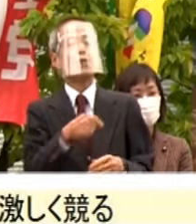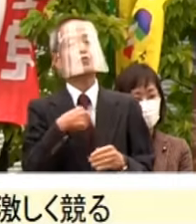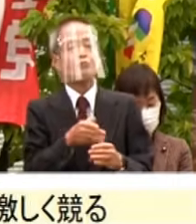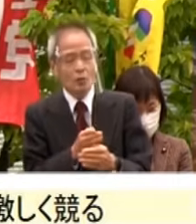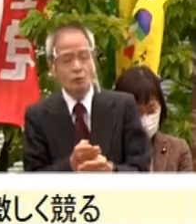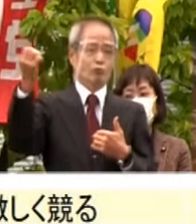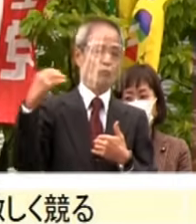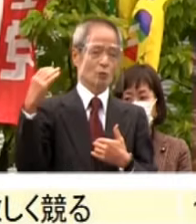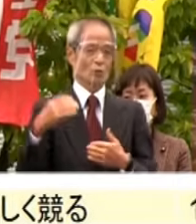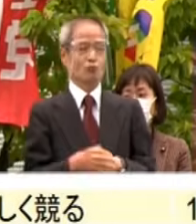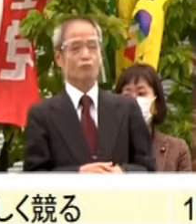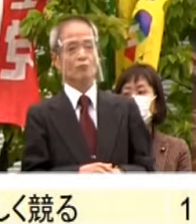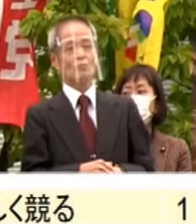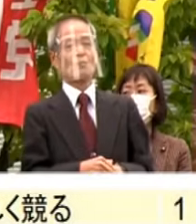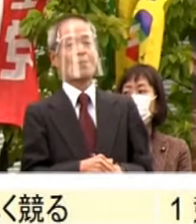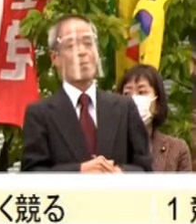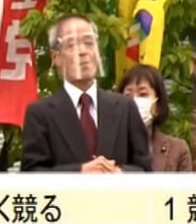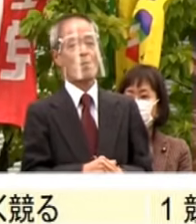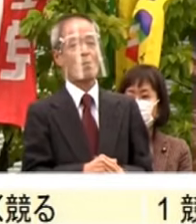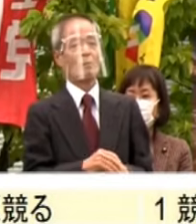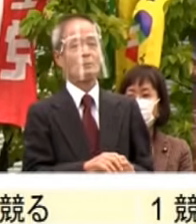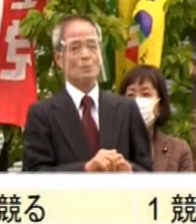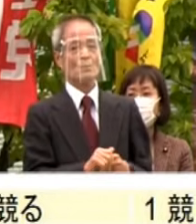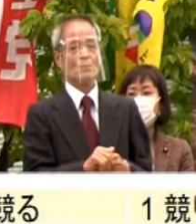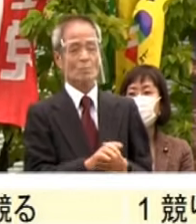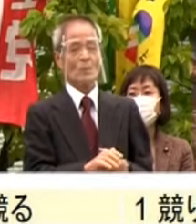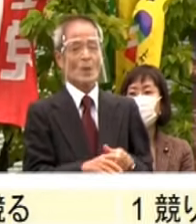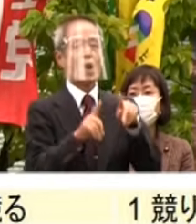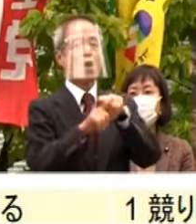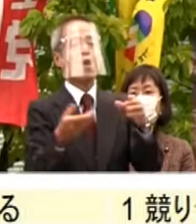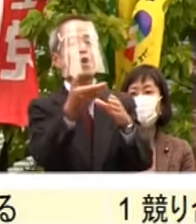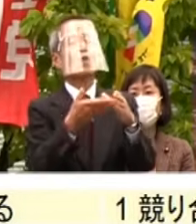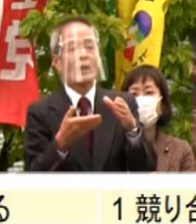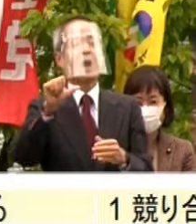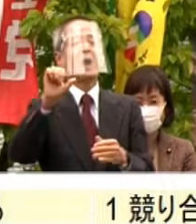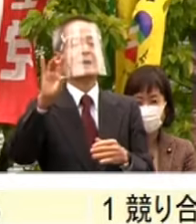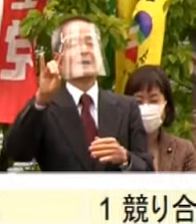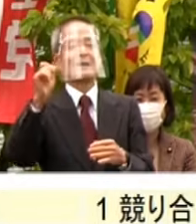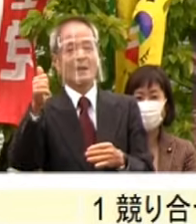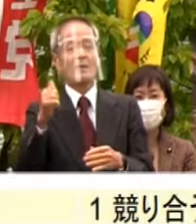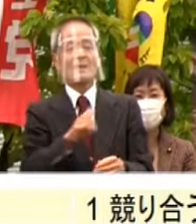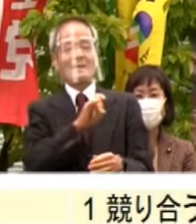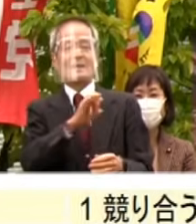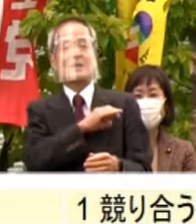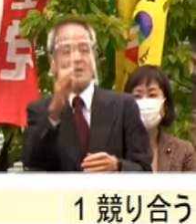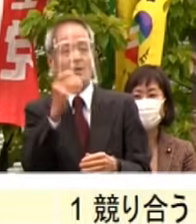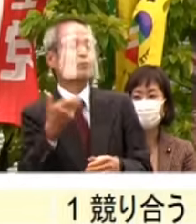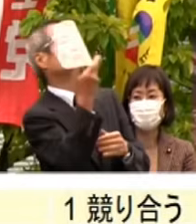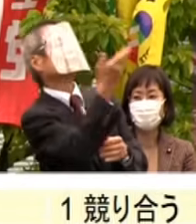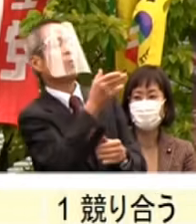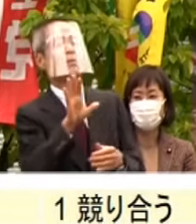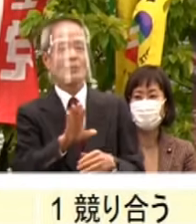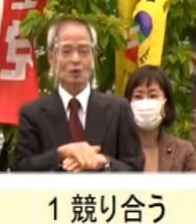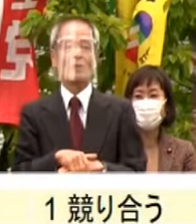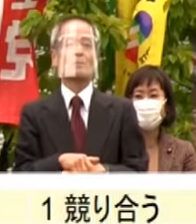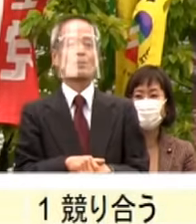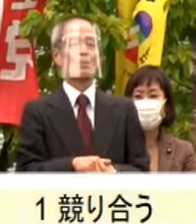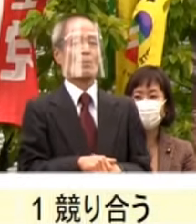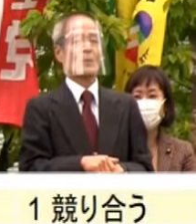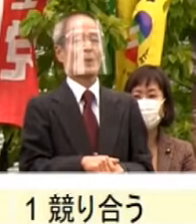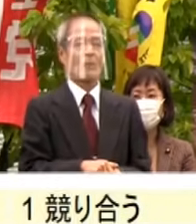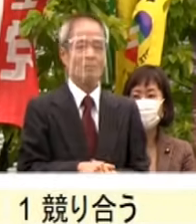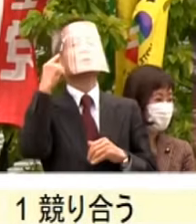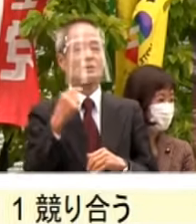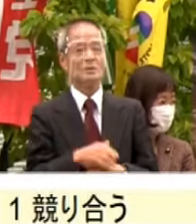てきました。その問題を小池晃議員が質問してくれました。私は大げさではなく社会が変わったと